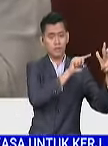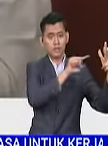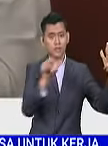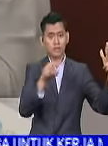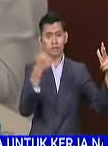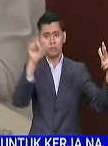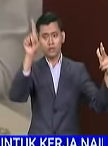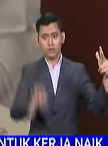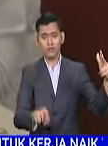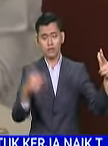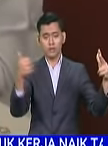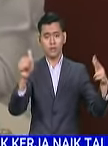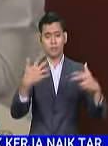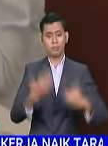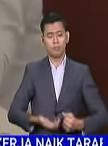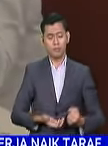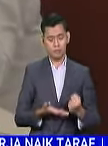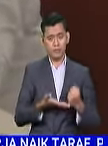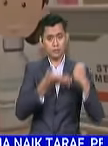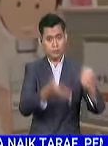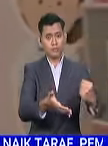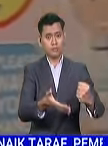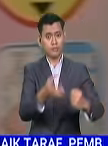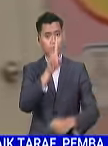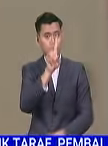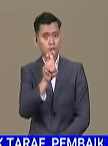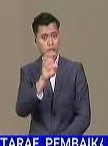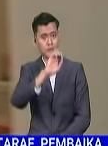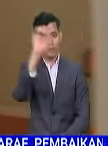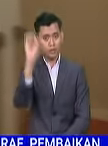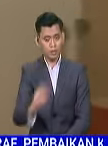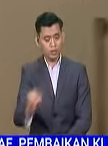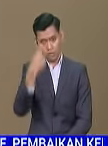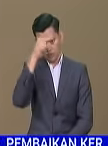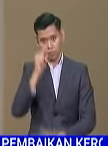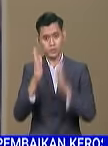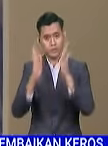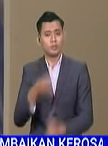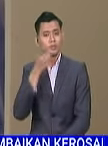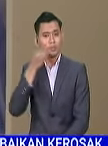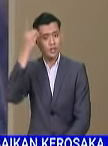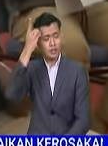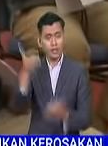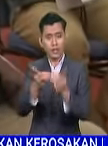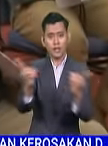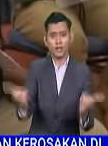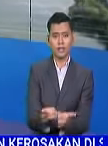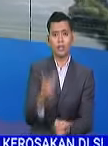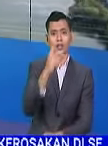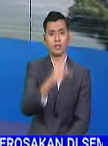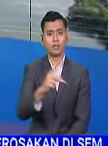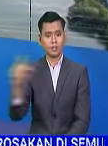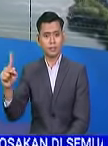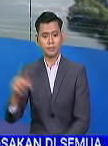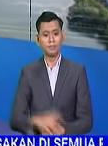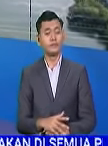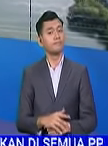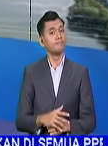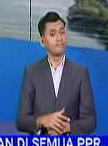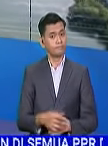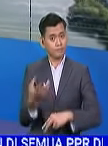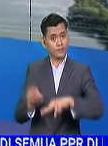kepada 92% kadar vaksinasi penduduk dewasa bagi daerah Kota Kinabalu.